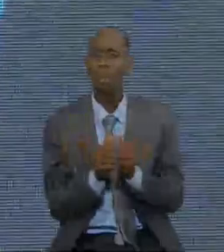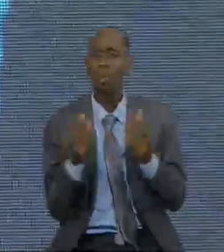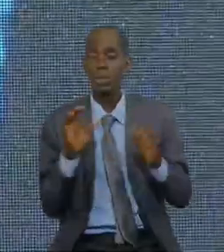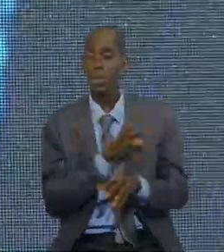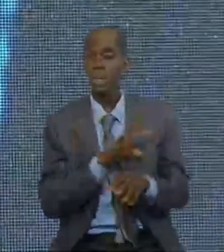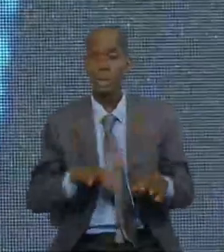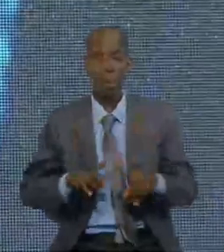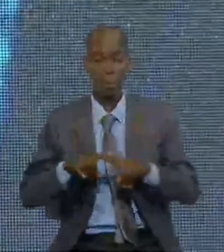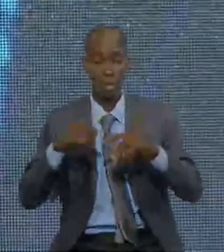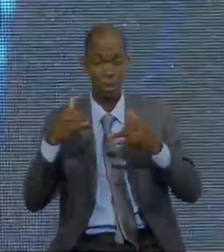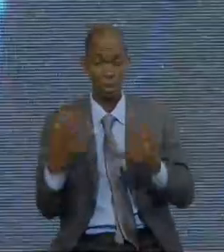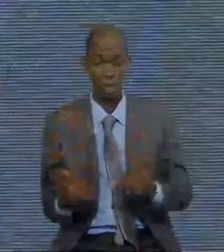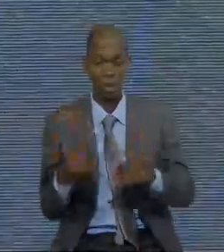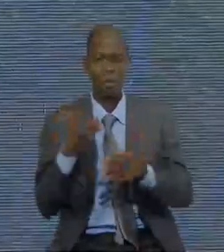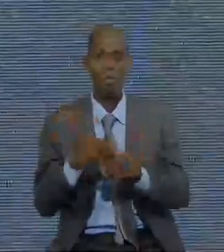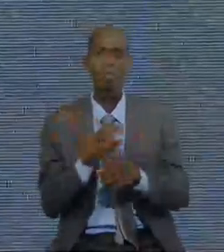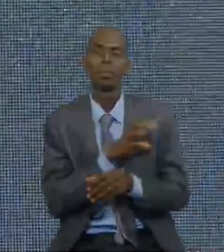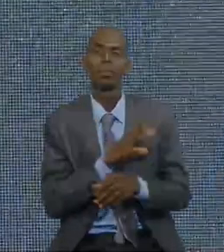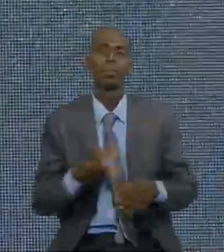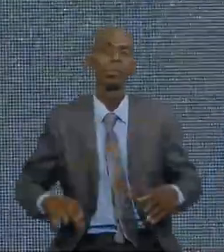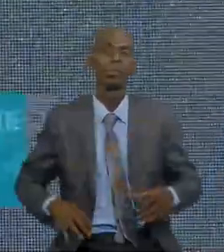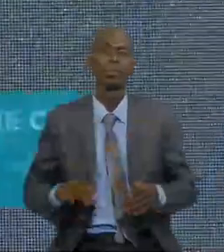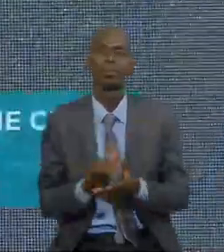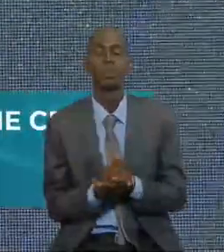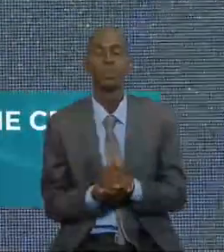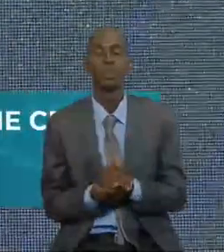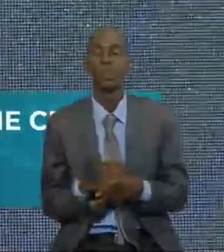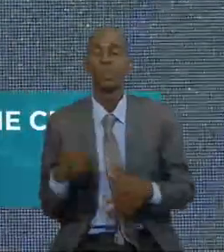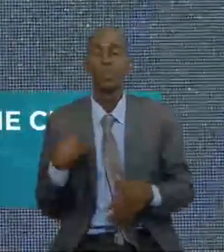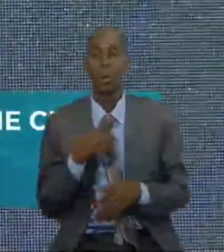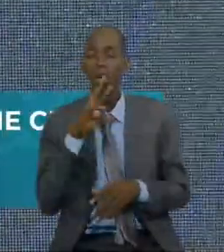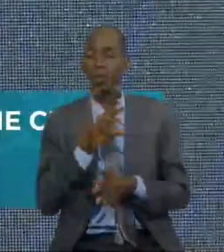ce n'est plus un Christ mais maintenant en Christ